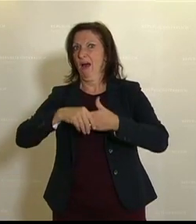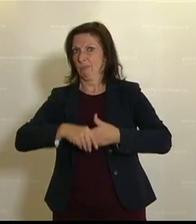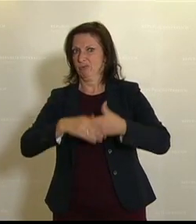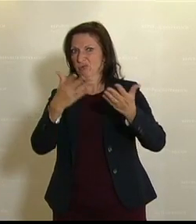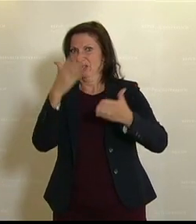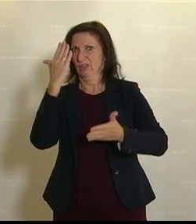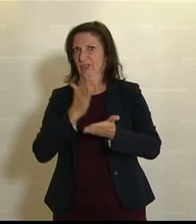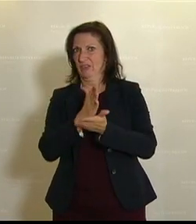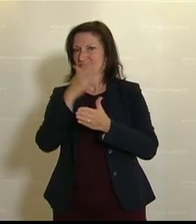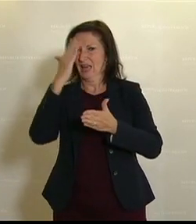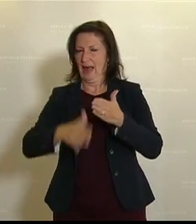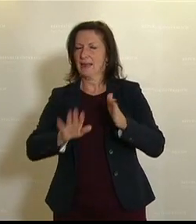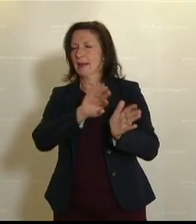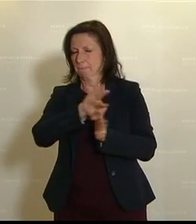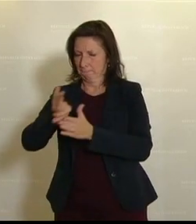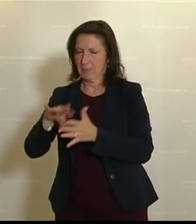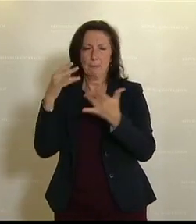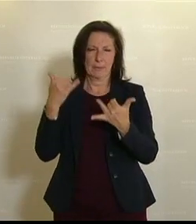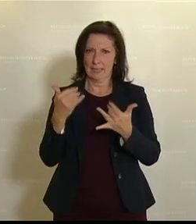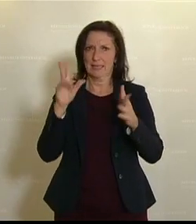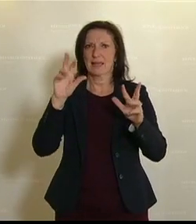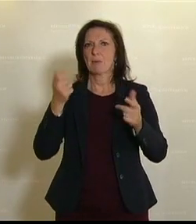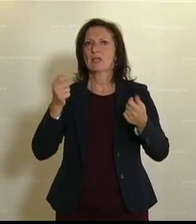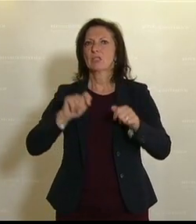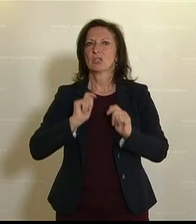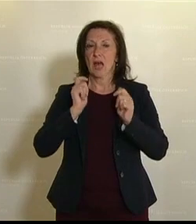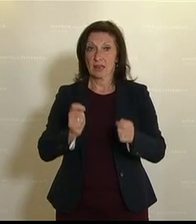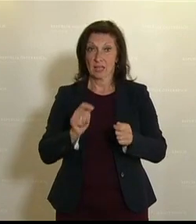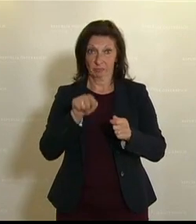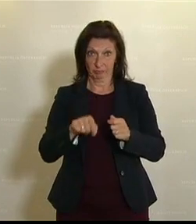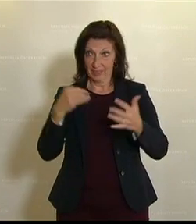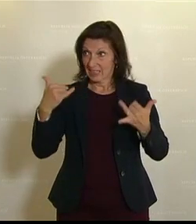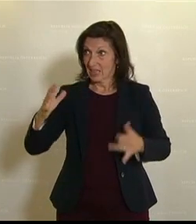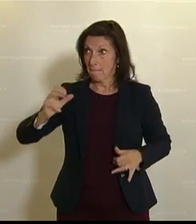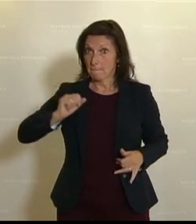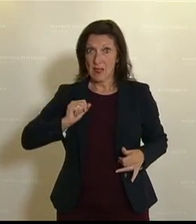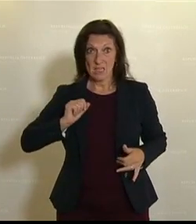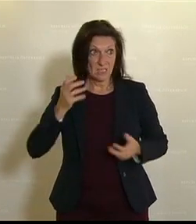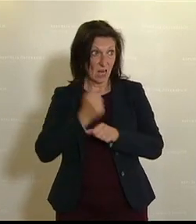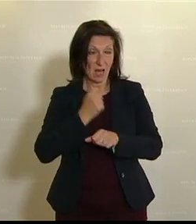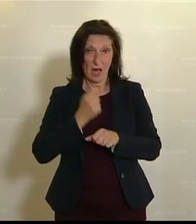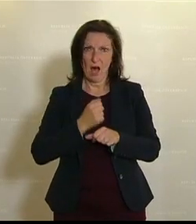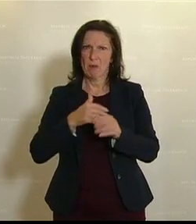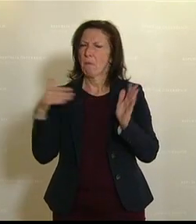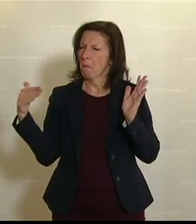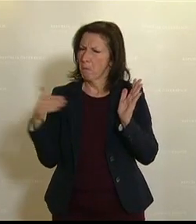vorliegenden Entschließungsantrag. Eine Evaluierung dieses Milizeinsatzes ist unumgänglich. Immerhin war das die